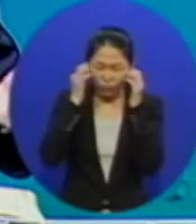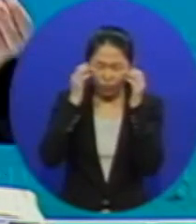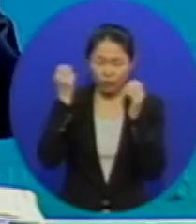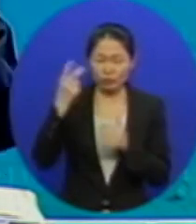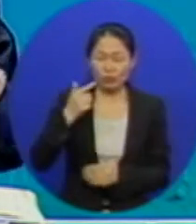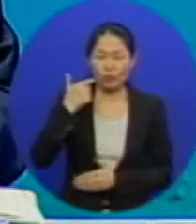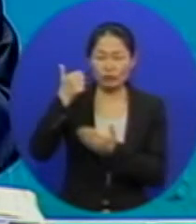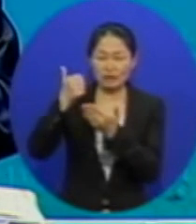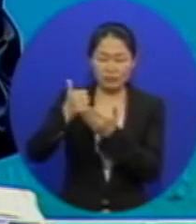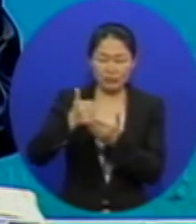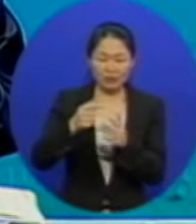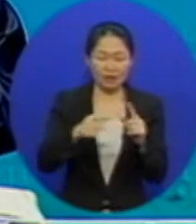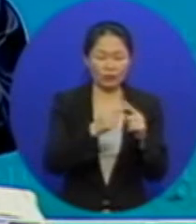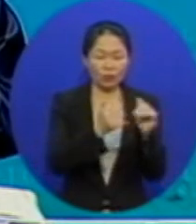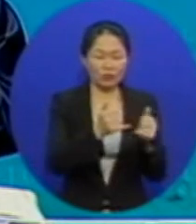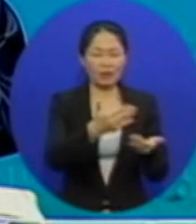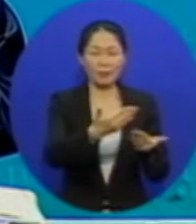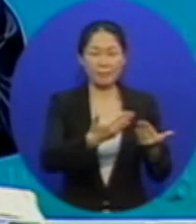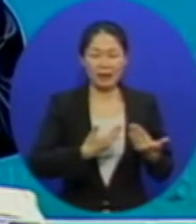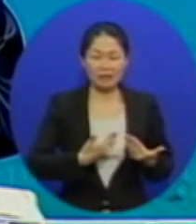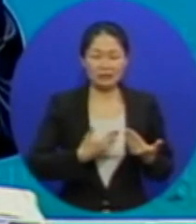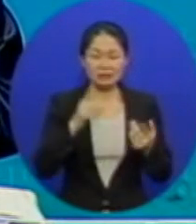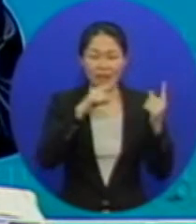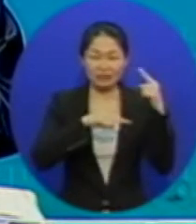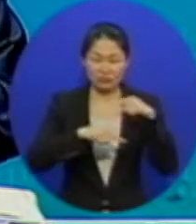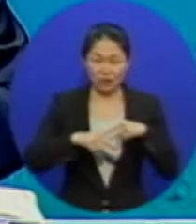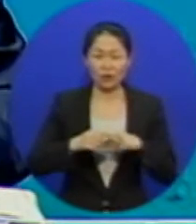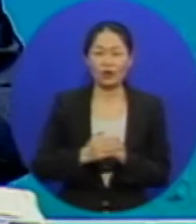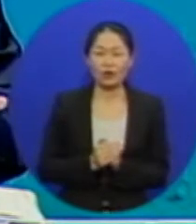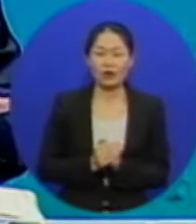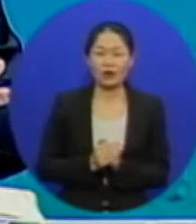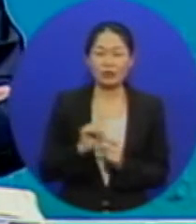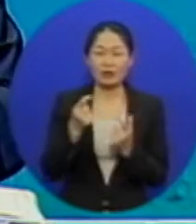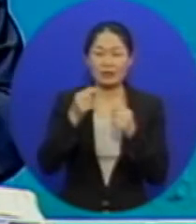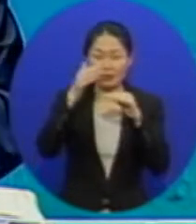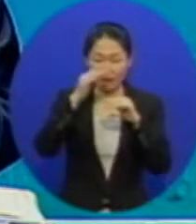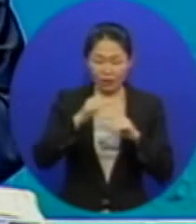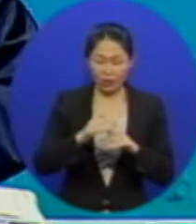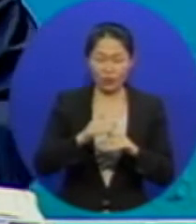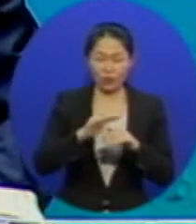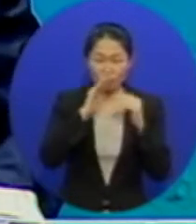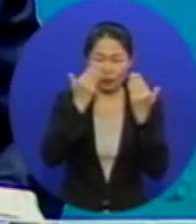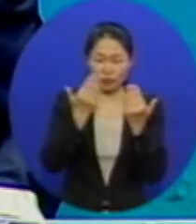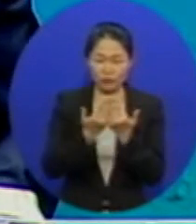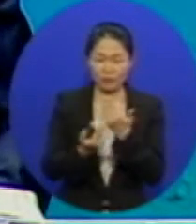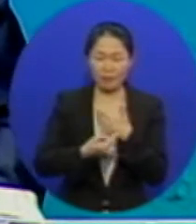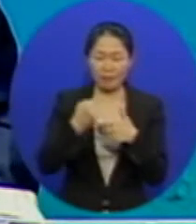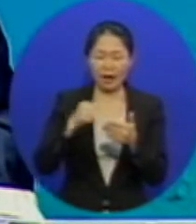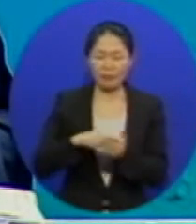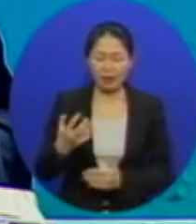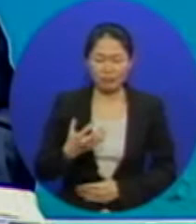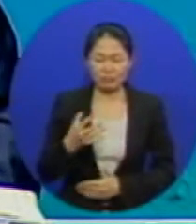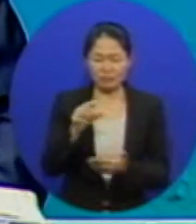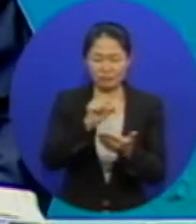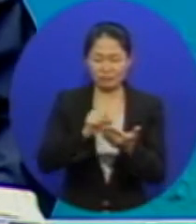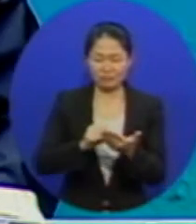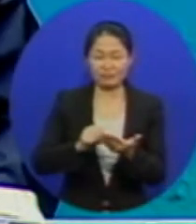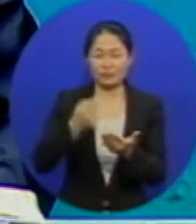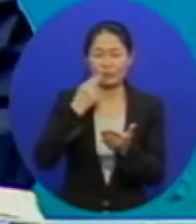목사님과 교우 들로부터 1 받았던 상처들 뭐 그런 내용들을 쭉 마음 아프게 쓰셨습니다